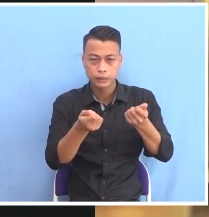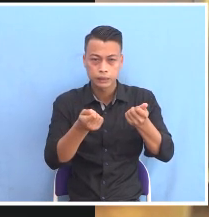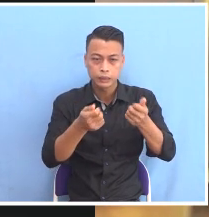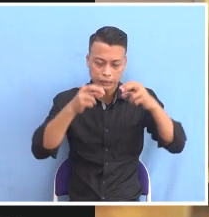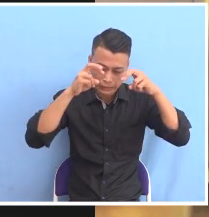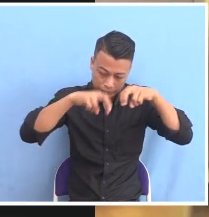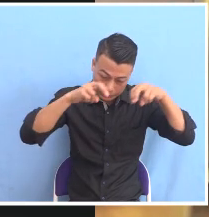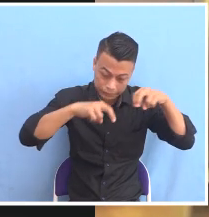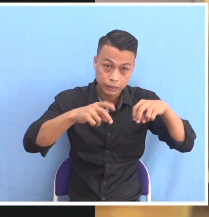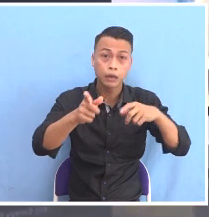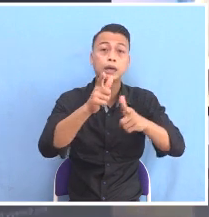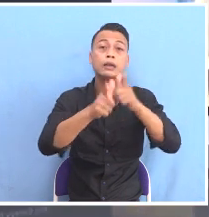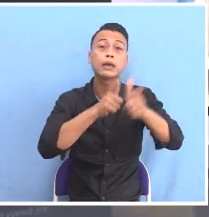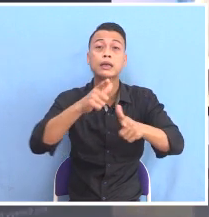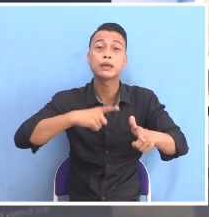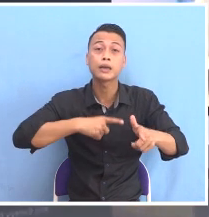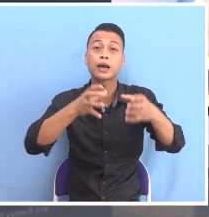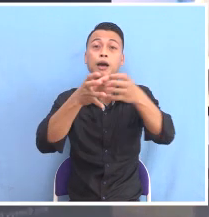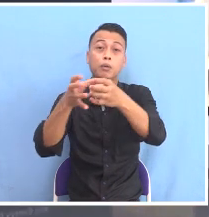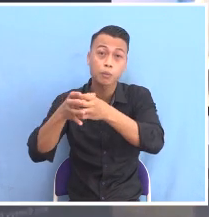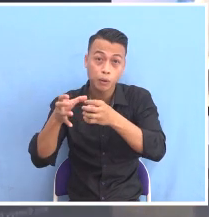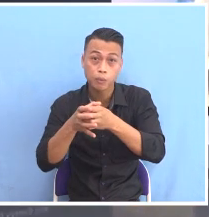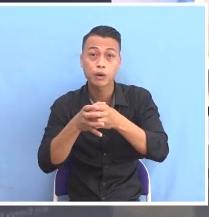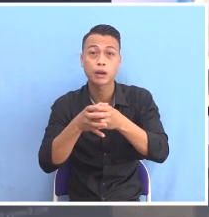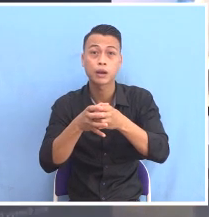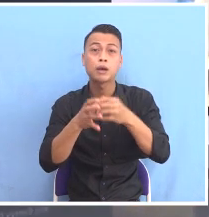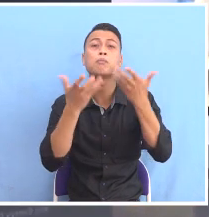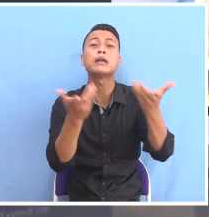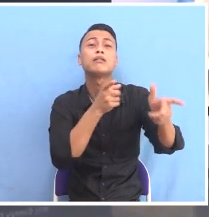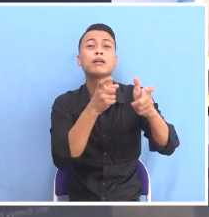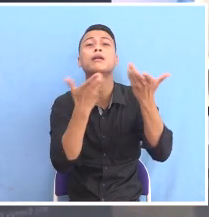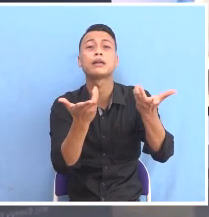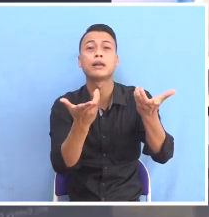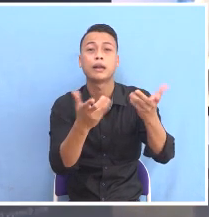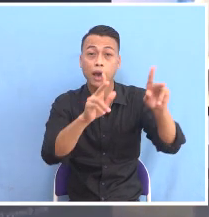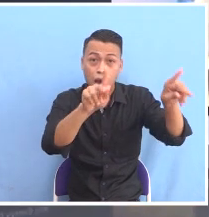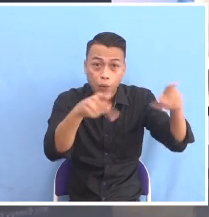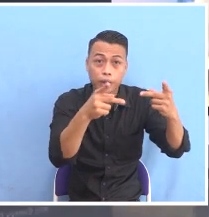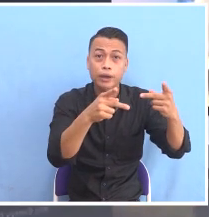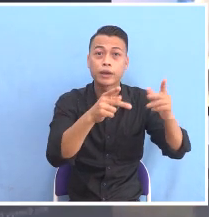အဲ့တော့လက်နက်ကင်တိုက်ဆရာမလိုပဲနဲ့တိုင်းရင်းသားအခွင့်အရေးပေးရင်ရော